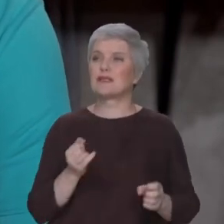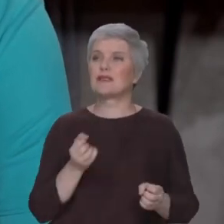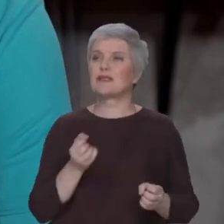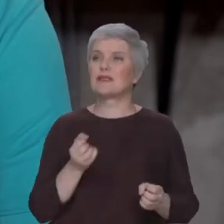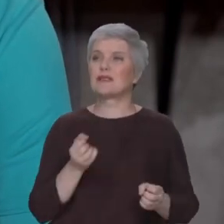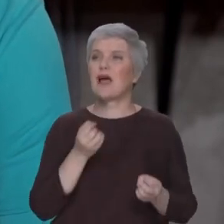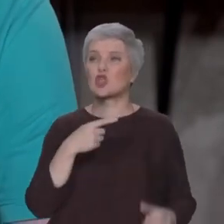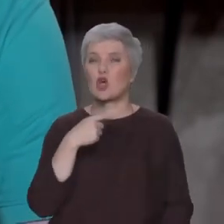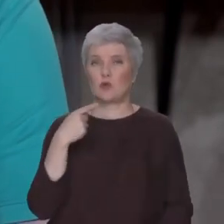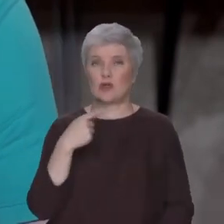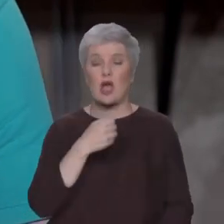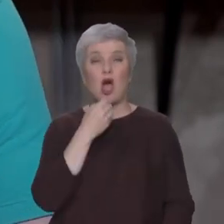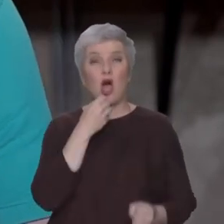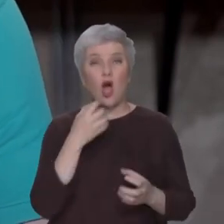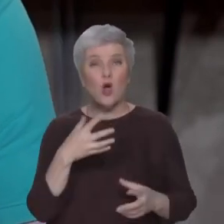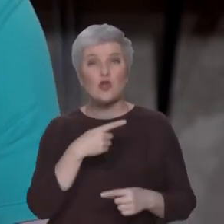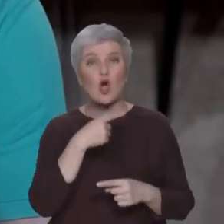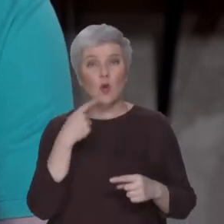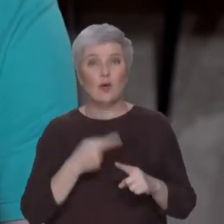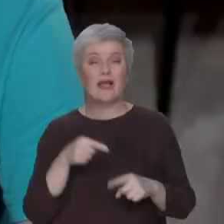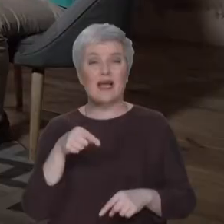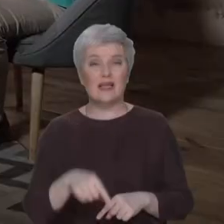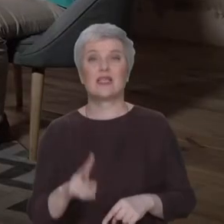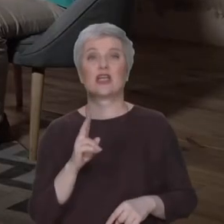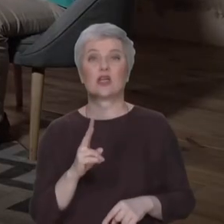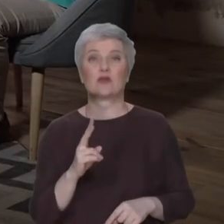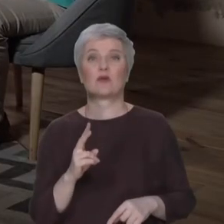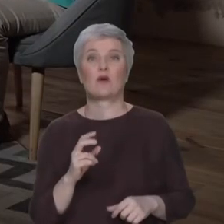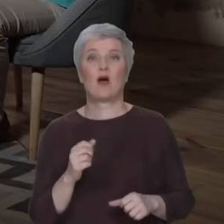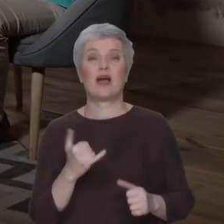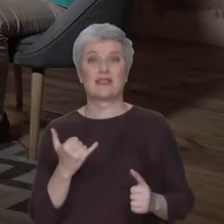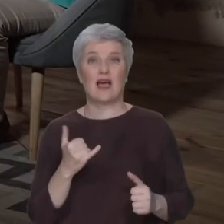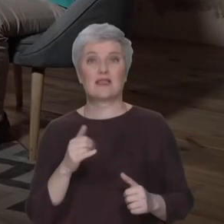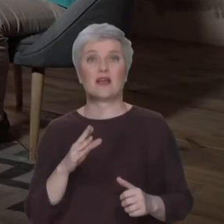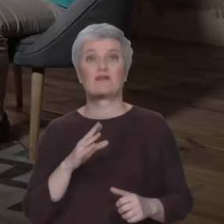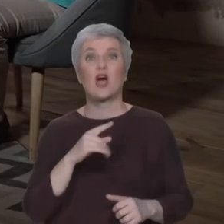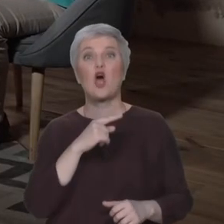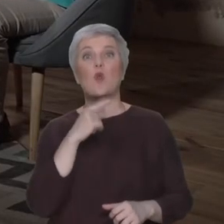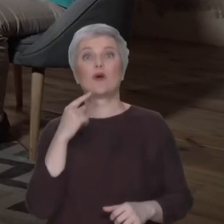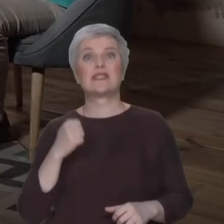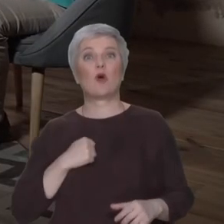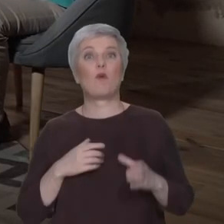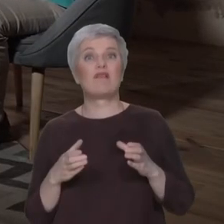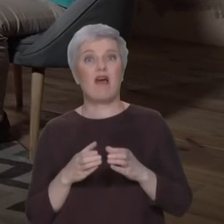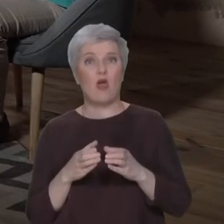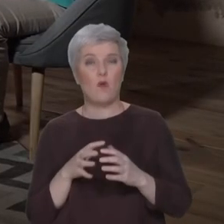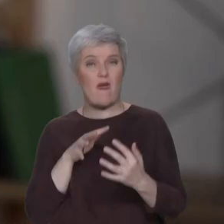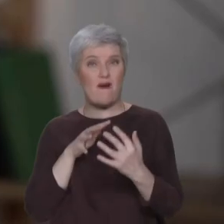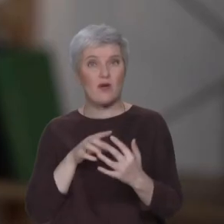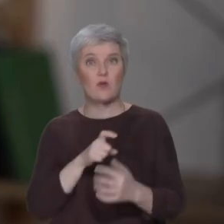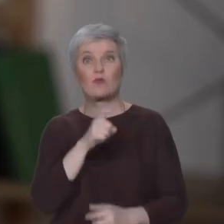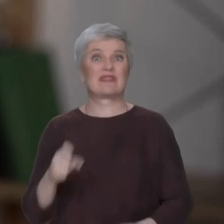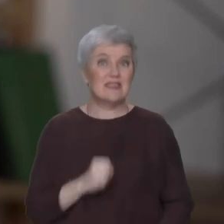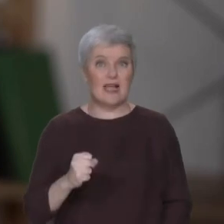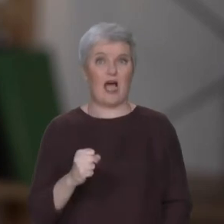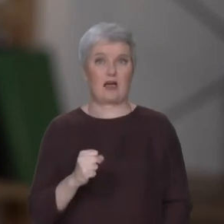русські – це ті, хто у цьому російському легіоні воює зараз за суверенітет України. Це реально хороші русські працівники. Ви кажете, не